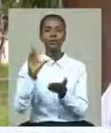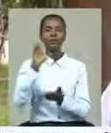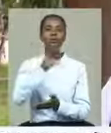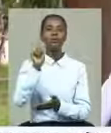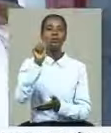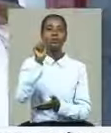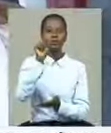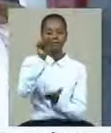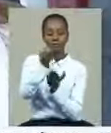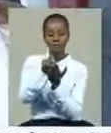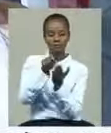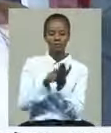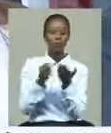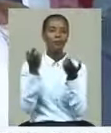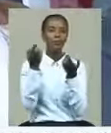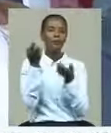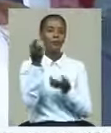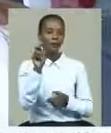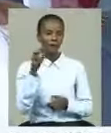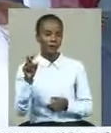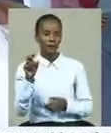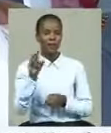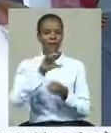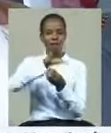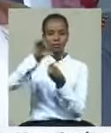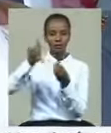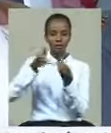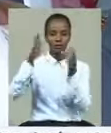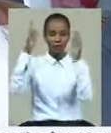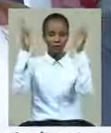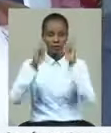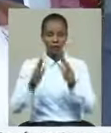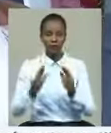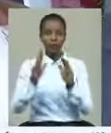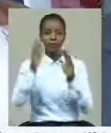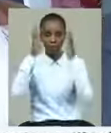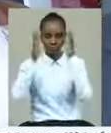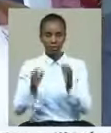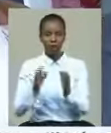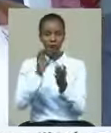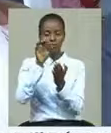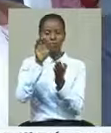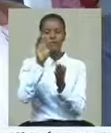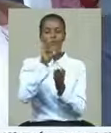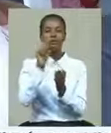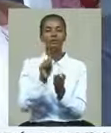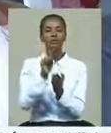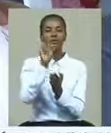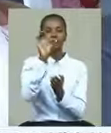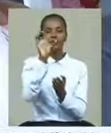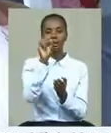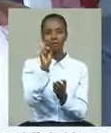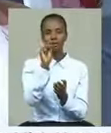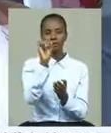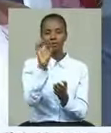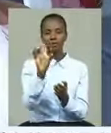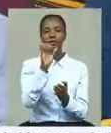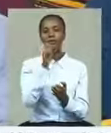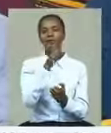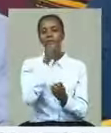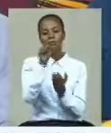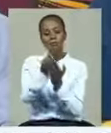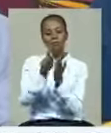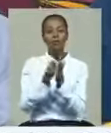መዝግበን በቀበሌ፣ በክልል፣ በፌዴራል ወሳኝ ኩነት ምዝገባ ኤጀንሲና በሲኤስኤ የማደራጀት ስራዎችን